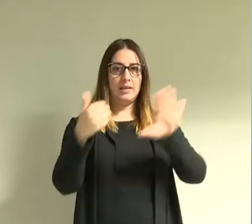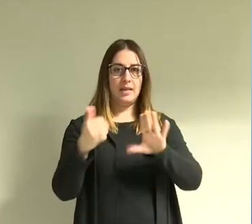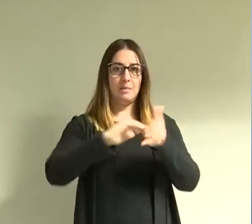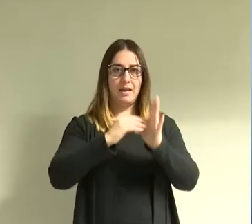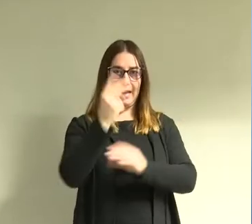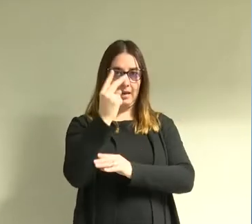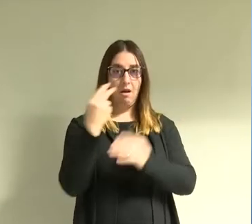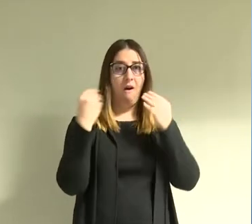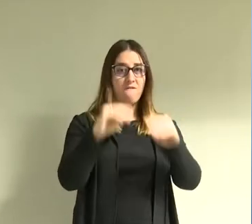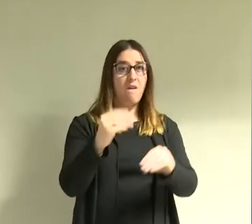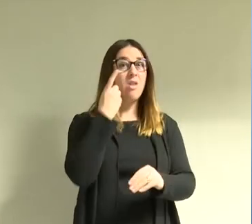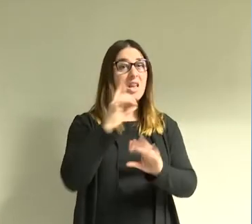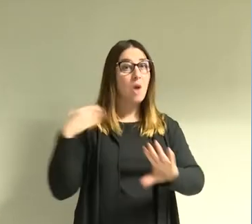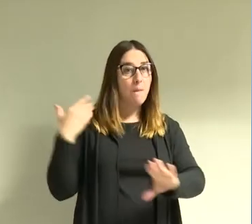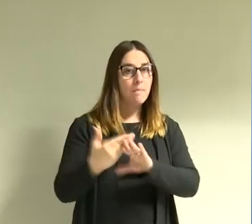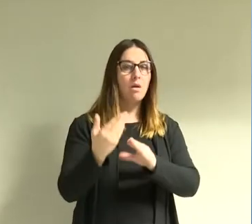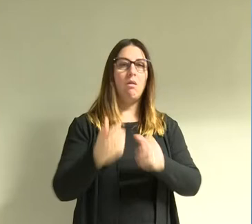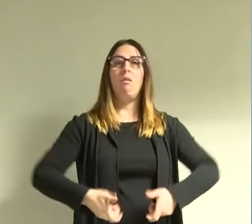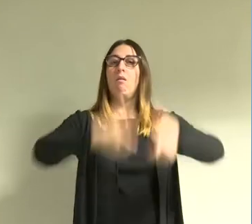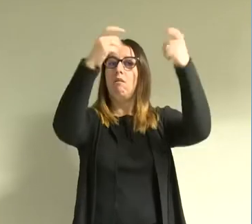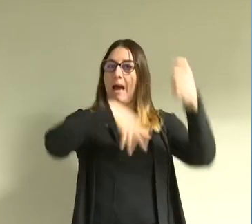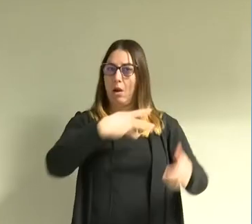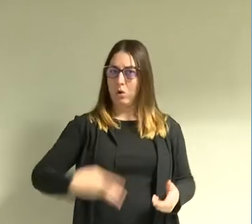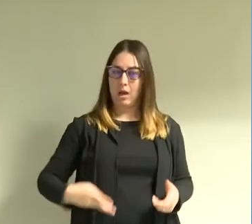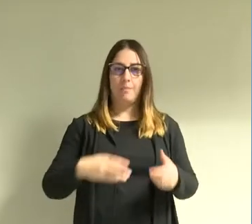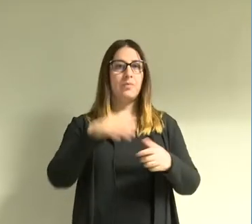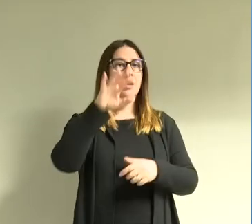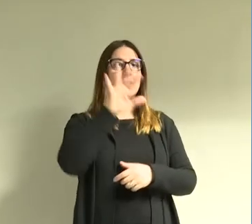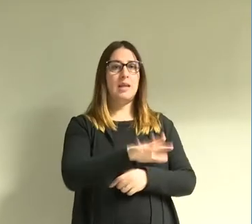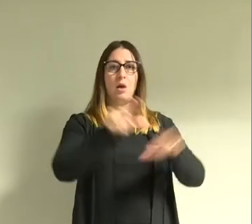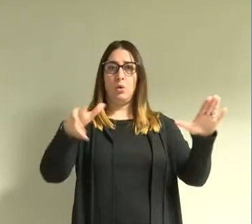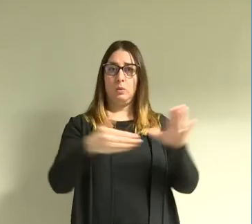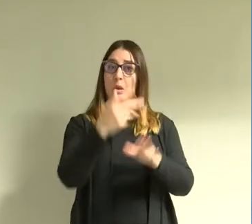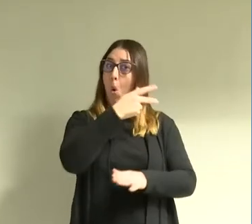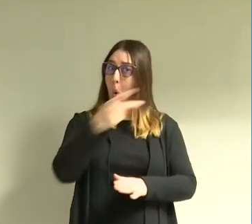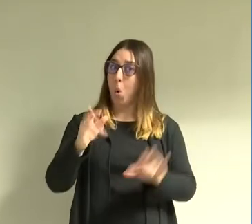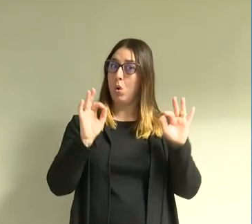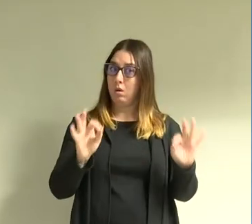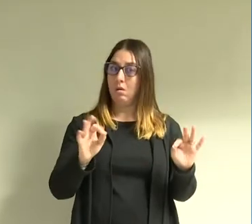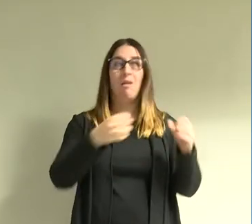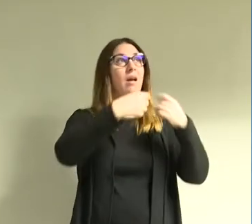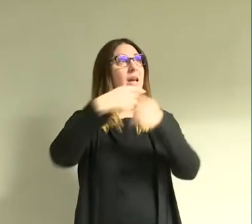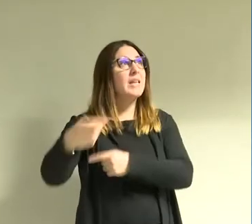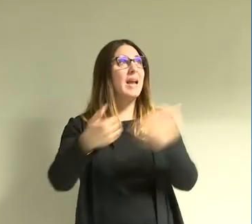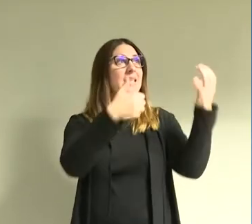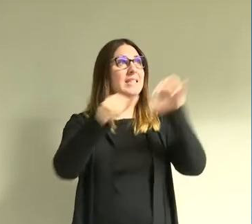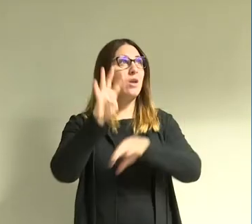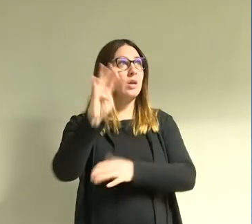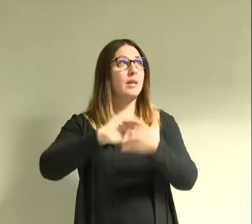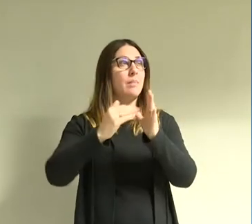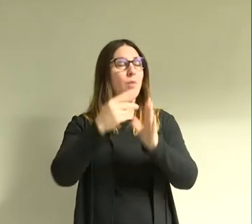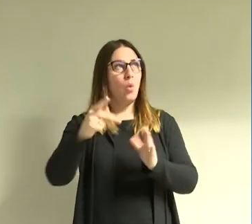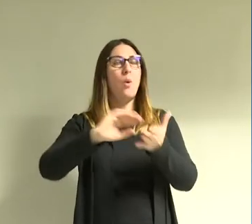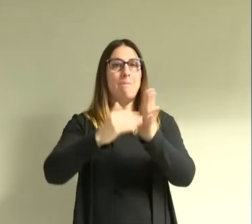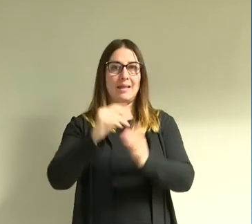vente depuis décembre galerie de l'arlequin au prix de 58 milles euros soit 604 euros du mètre carré